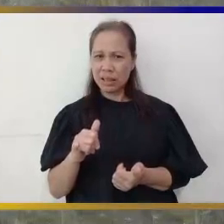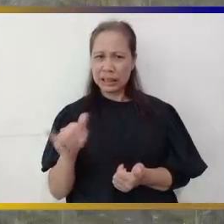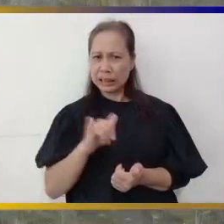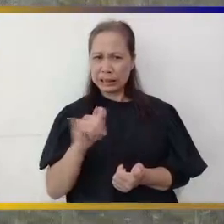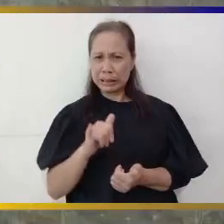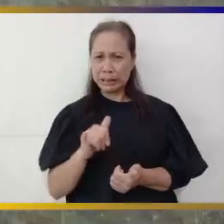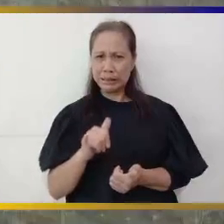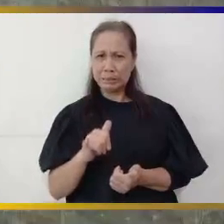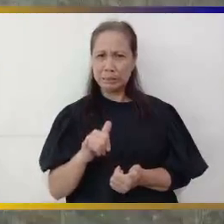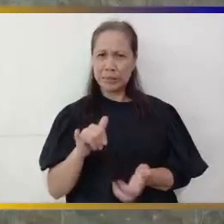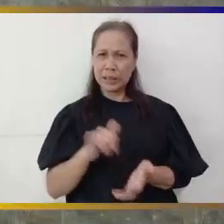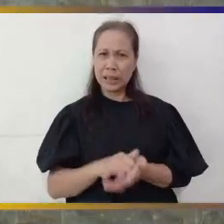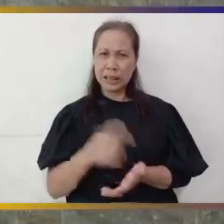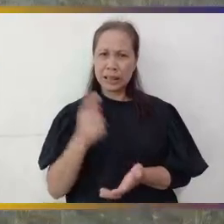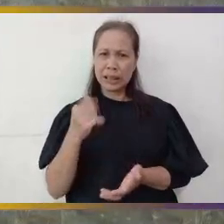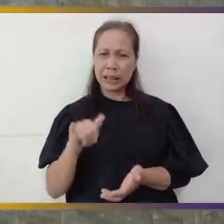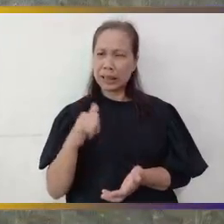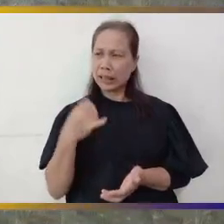hindi